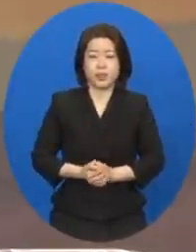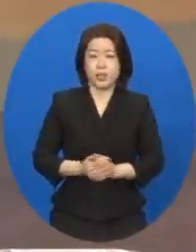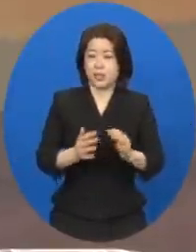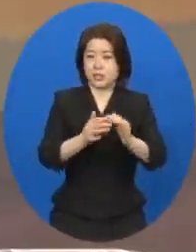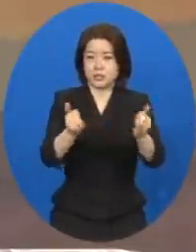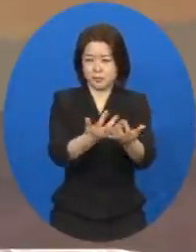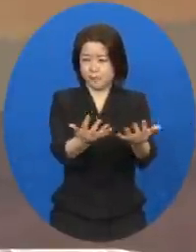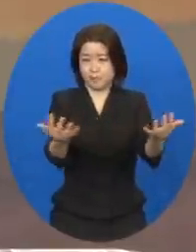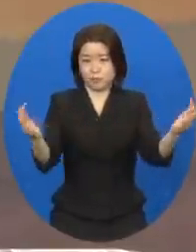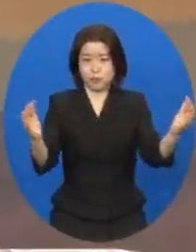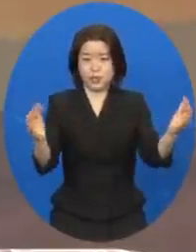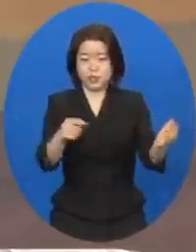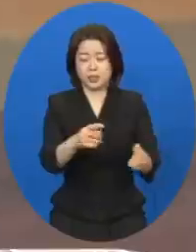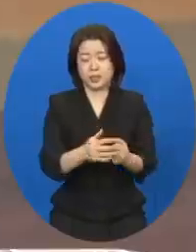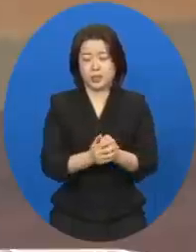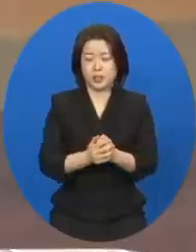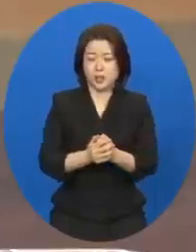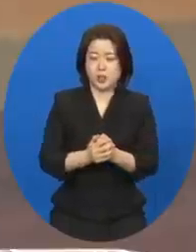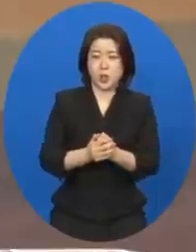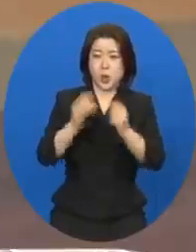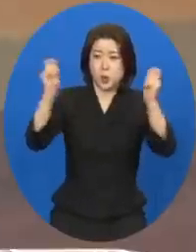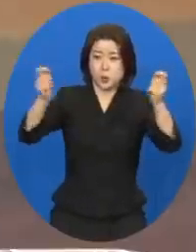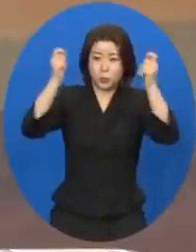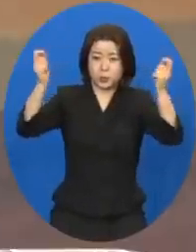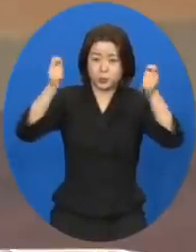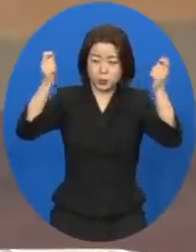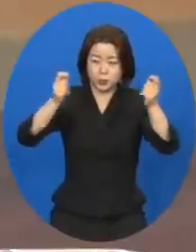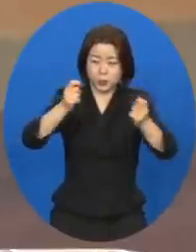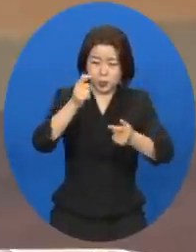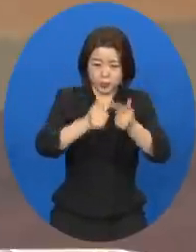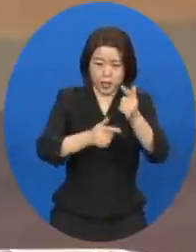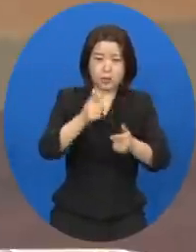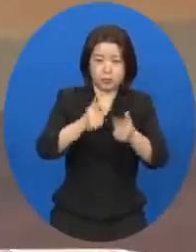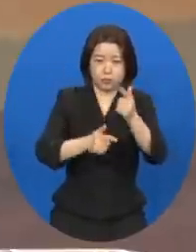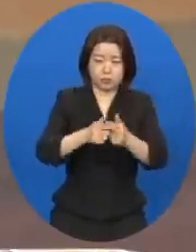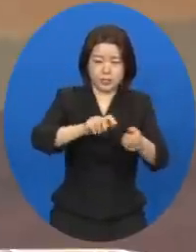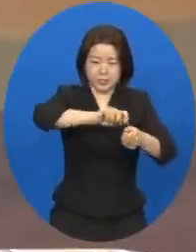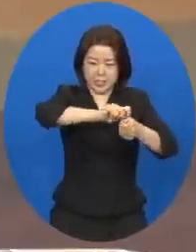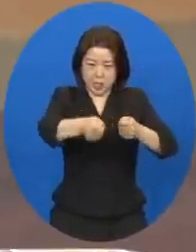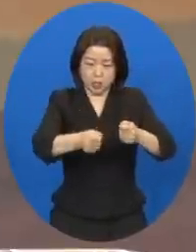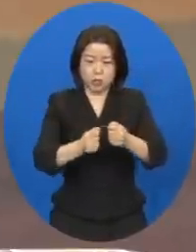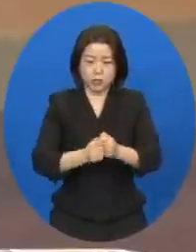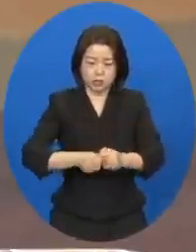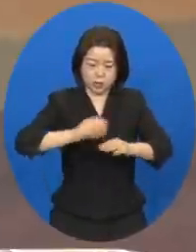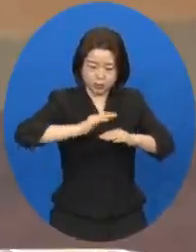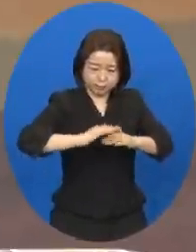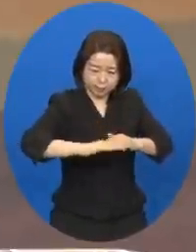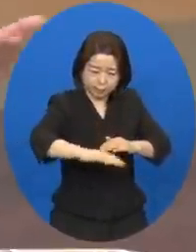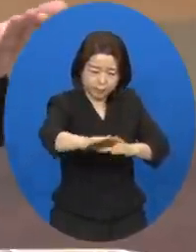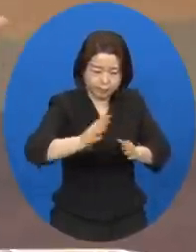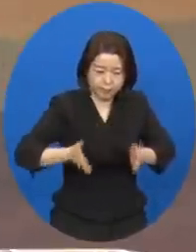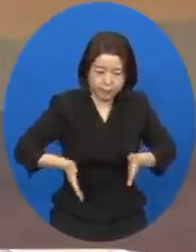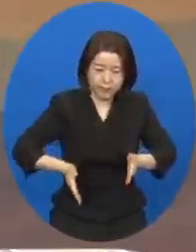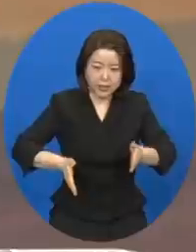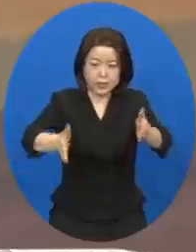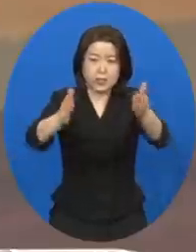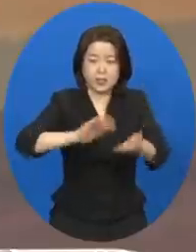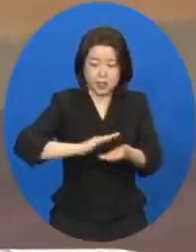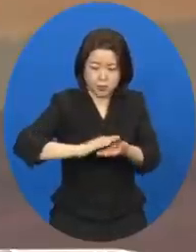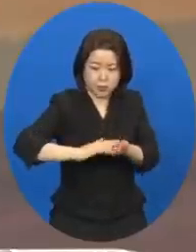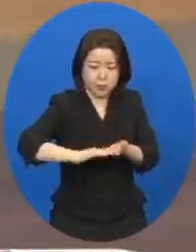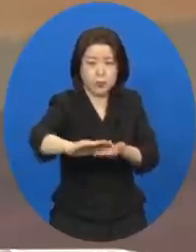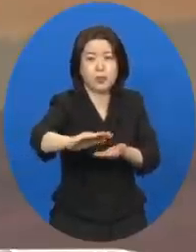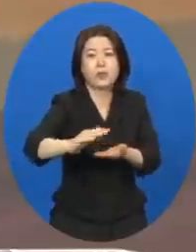사람들은 종려나무 가지를 꺾어서 예수님이 가는 길에 카펫처럼 길에